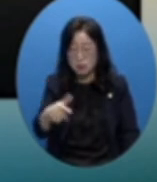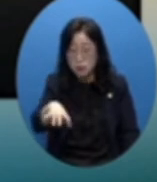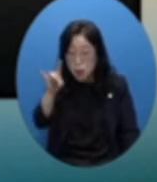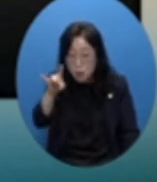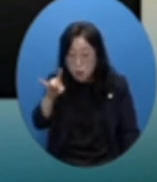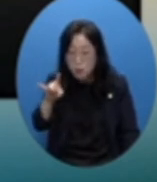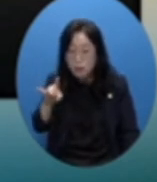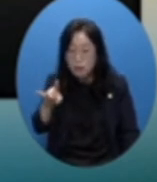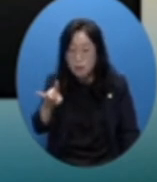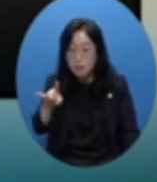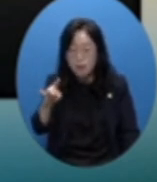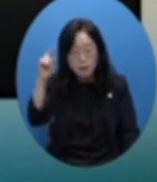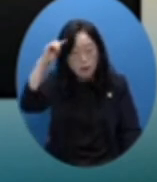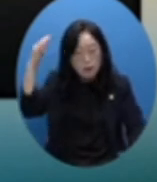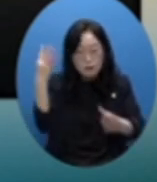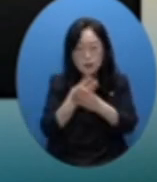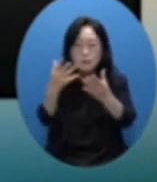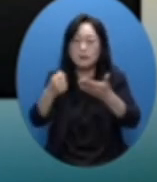깔 때부터